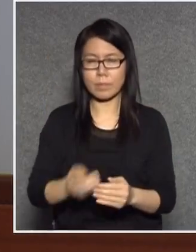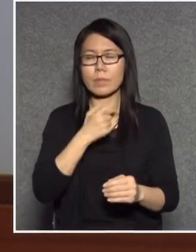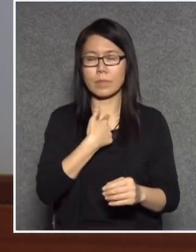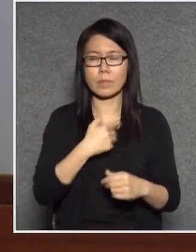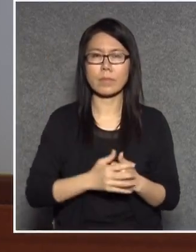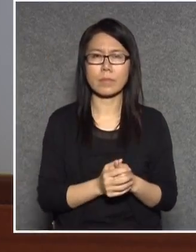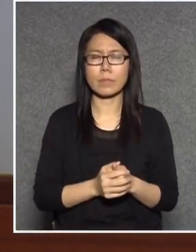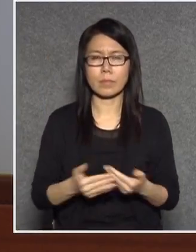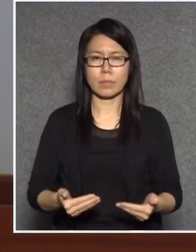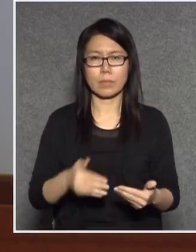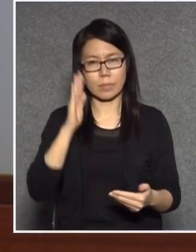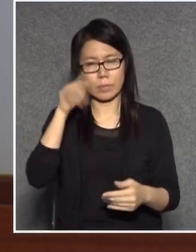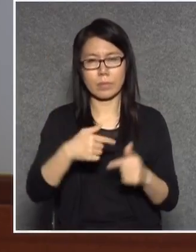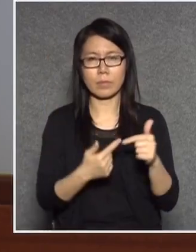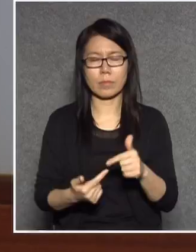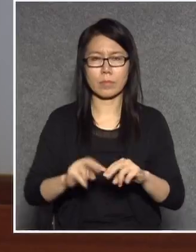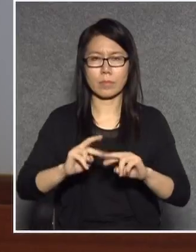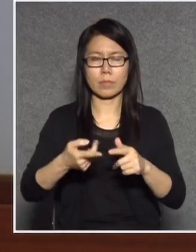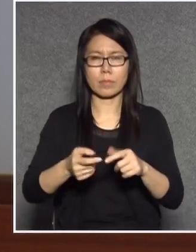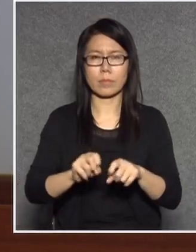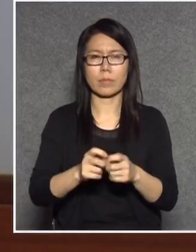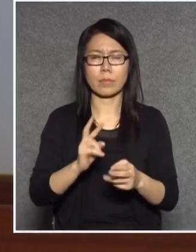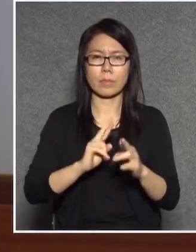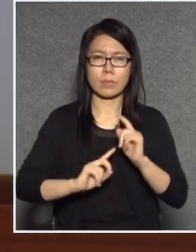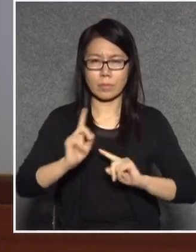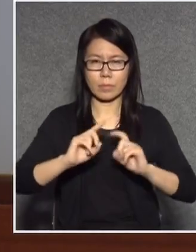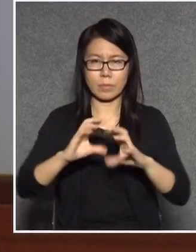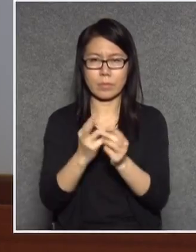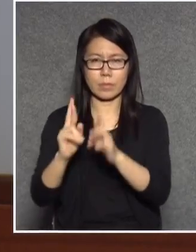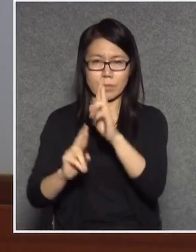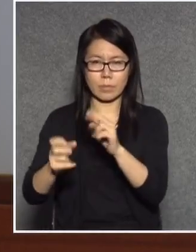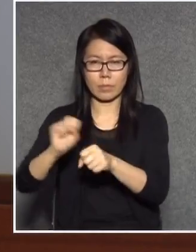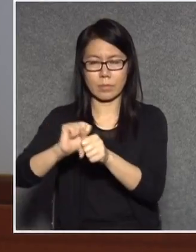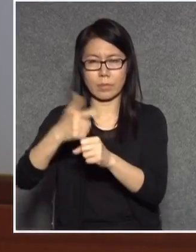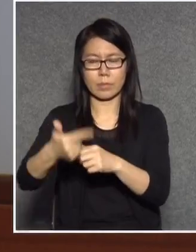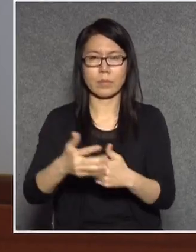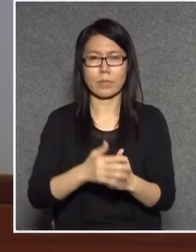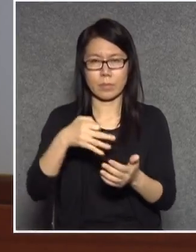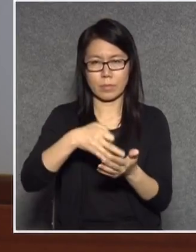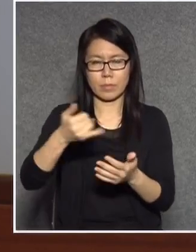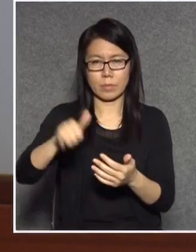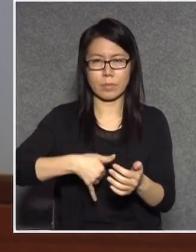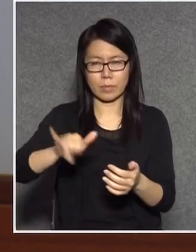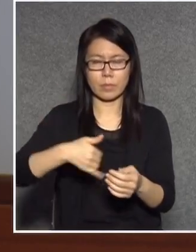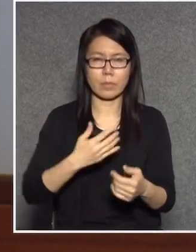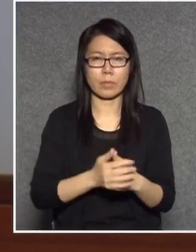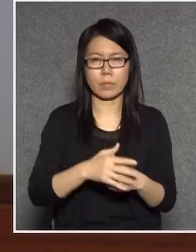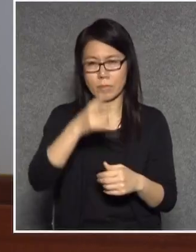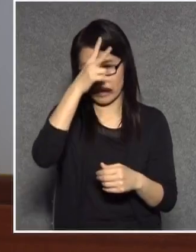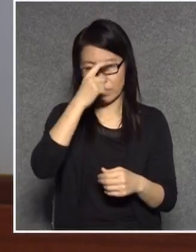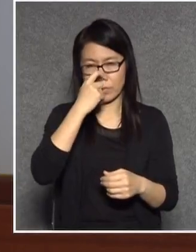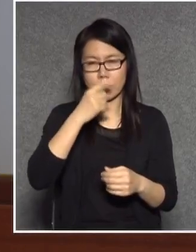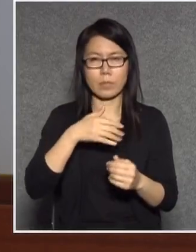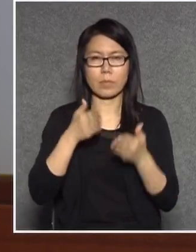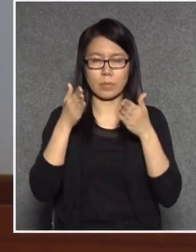家話想要繼續擴展自由行城市啊，恢復一簽多行啊，日前甚至傳出特首梁振英向旅